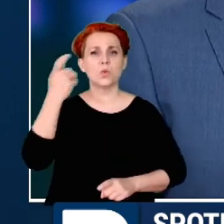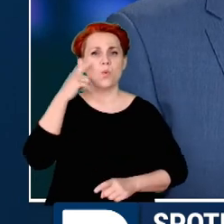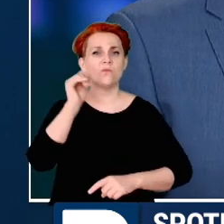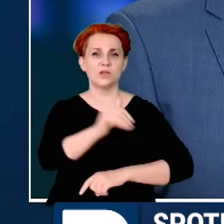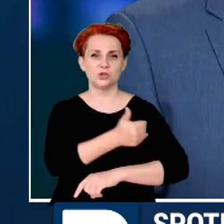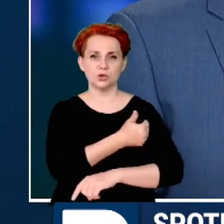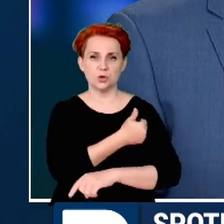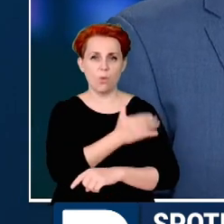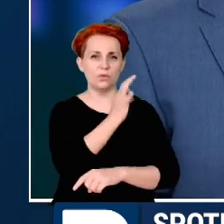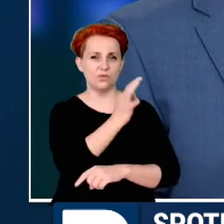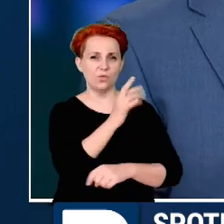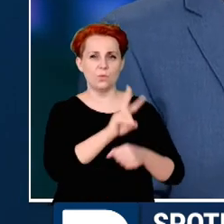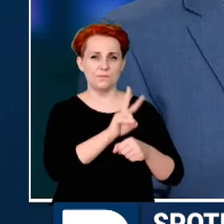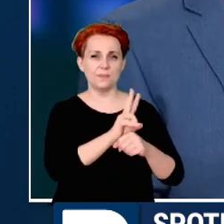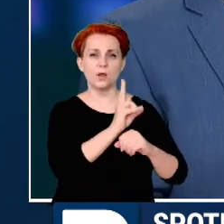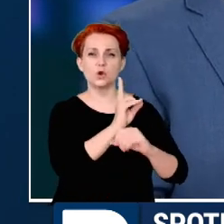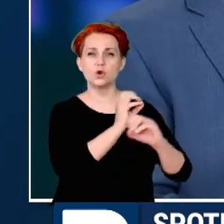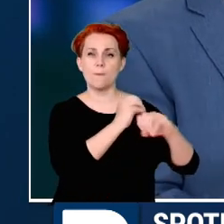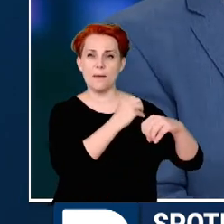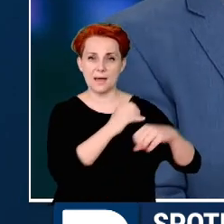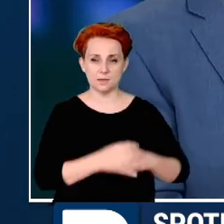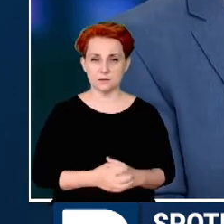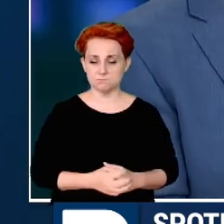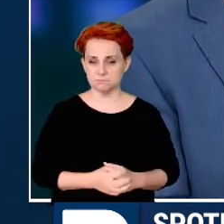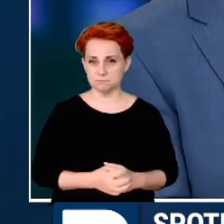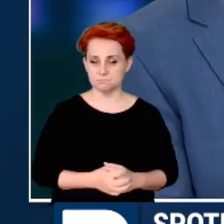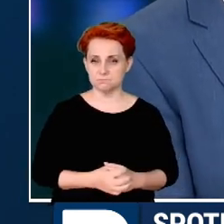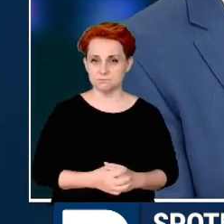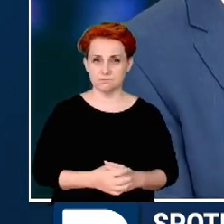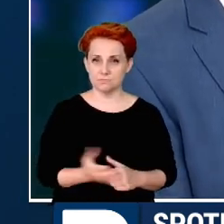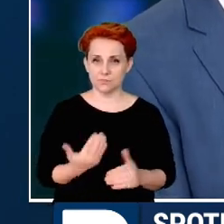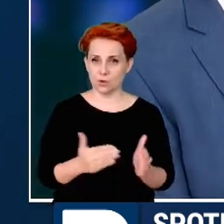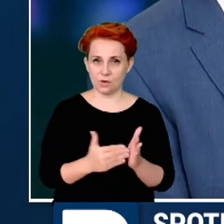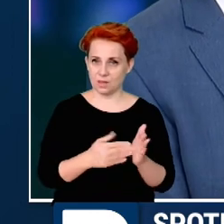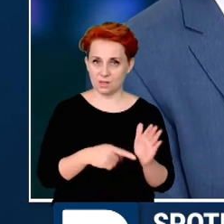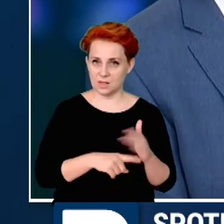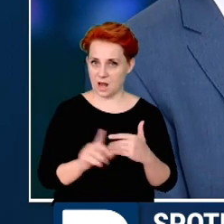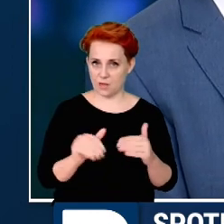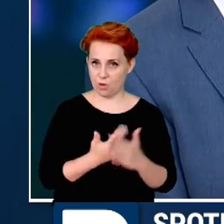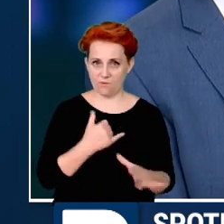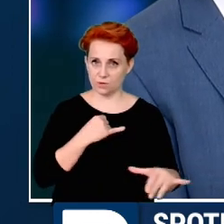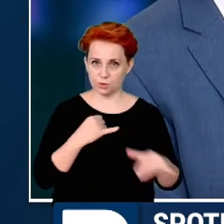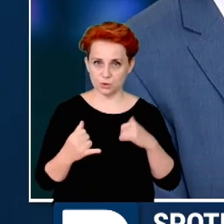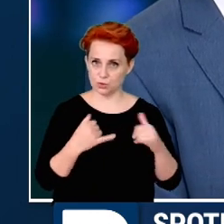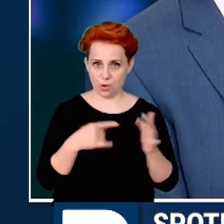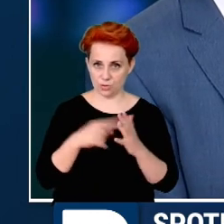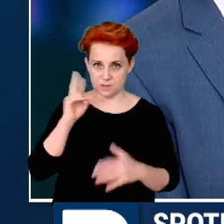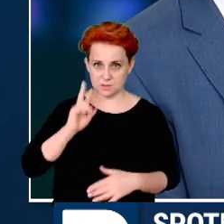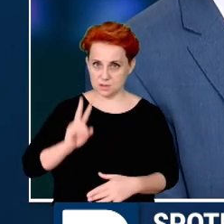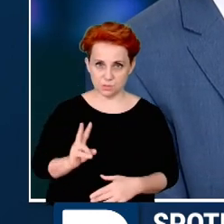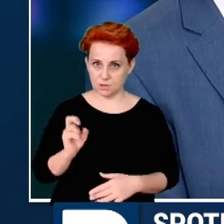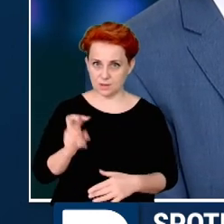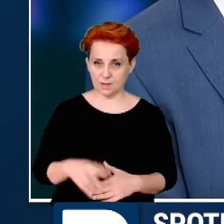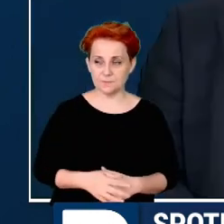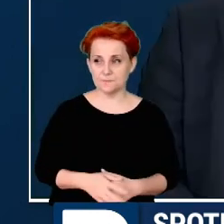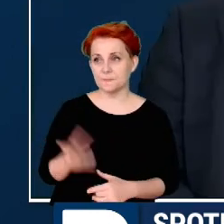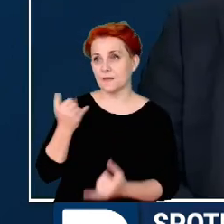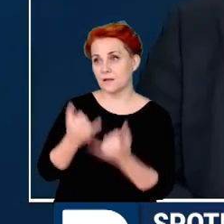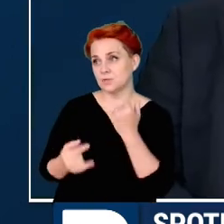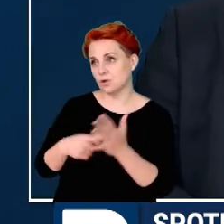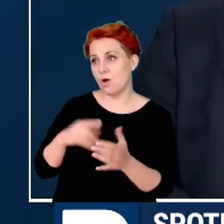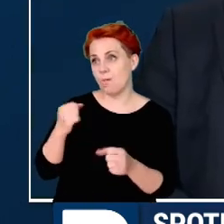Mikołaja Kopernika. To niepotrzebne nowemu rządowi jest to taka instytucja jak no akademia, jeżeli traktować to